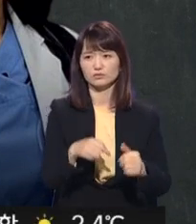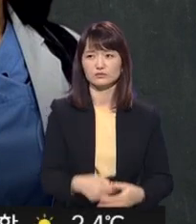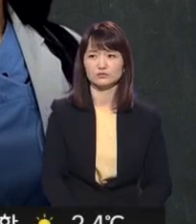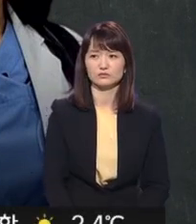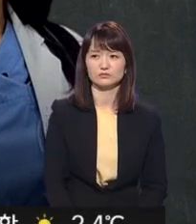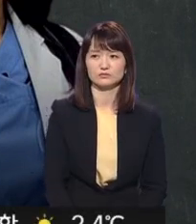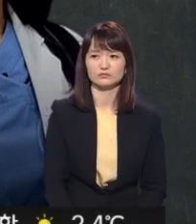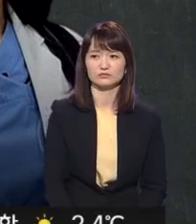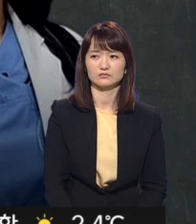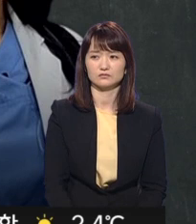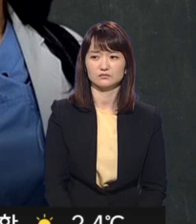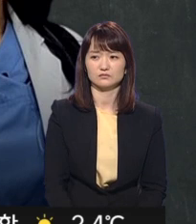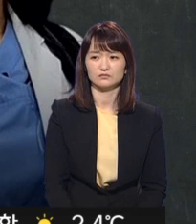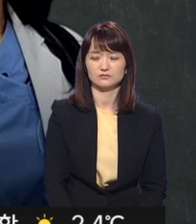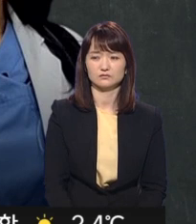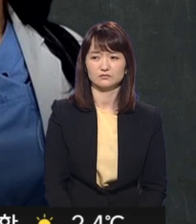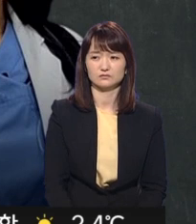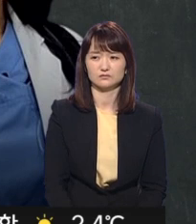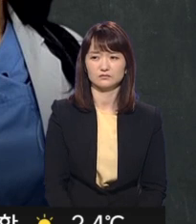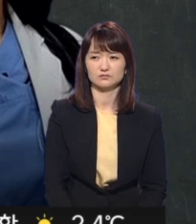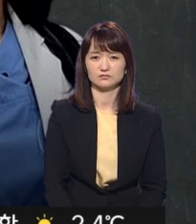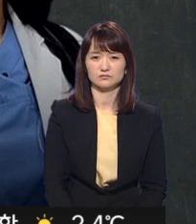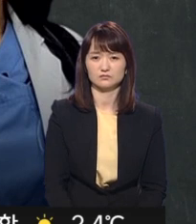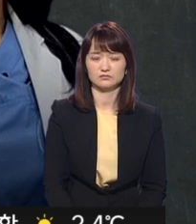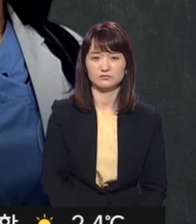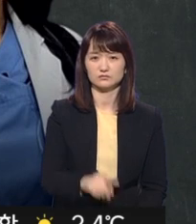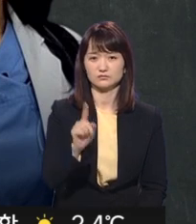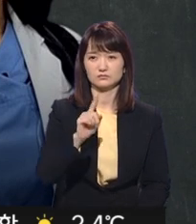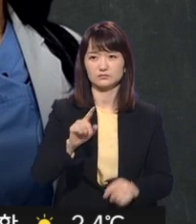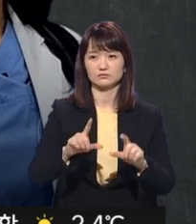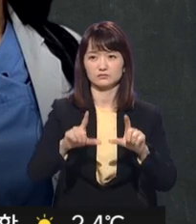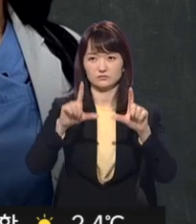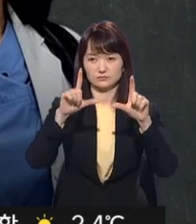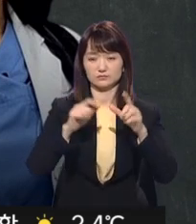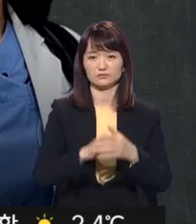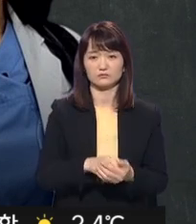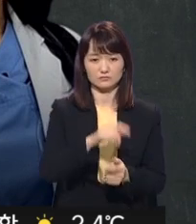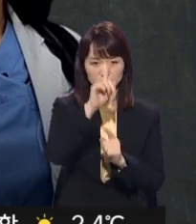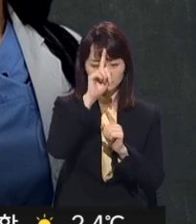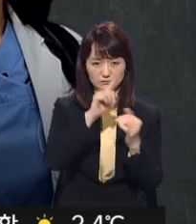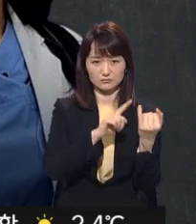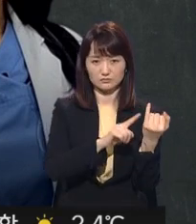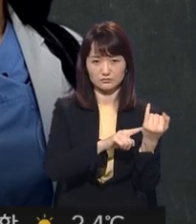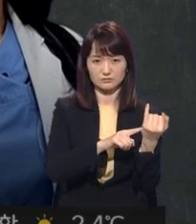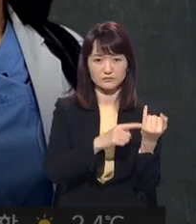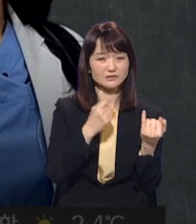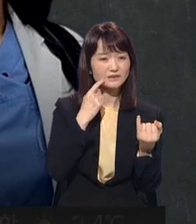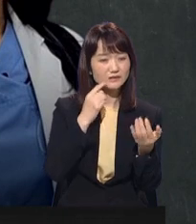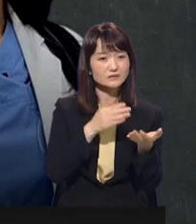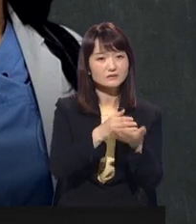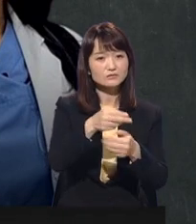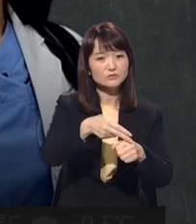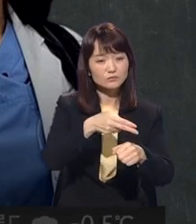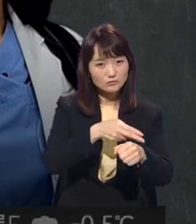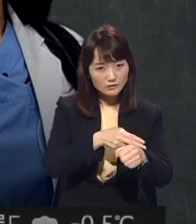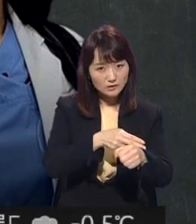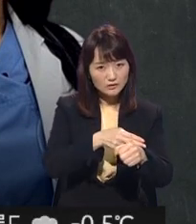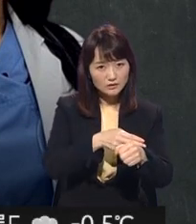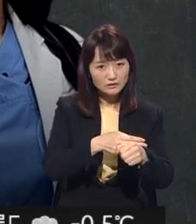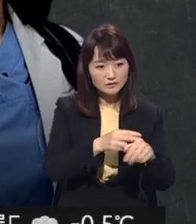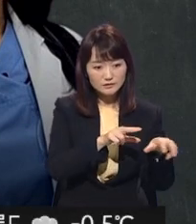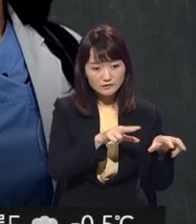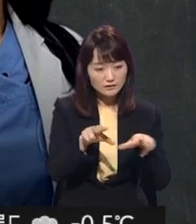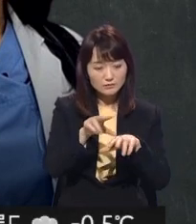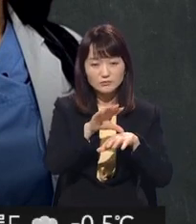이런 식으로 이제 협박을 했어요 근데 이제 어느 날 이수진 원장이 치과에서 라이브 방송을 하고 있었다고 합니다 근데